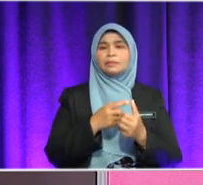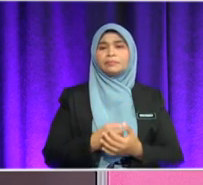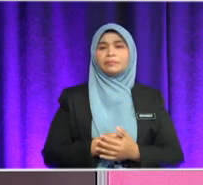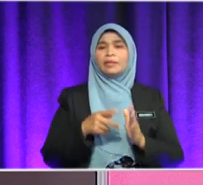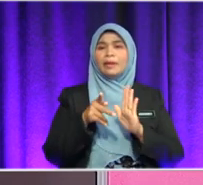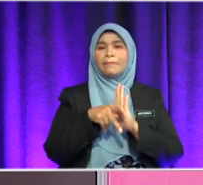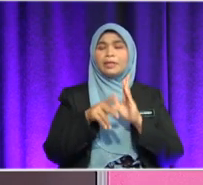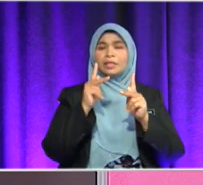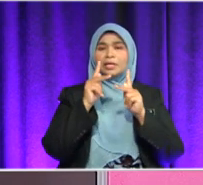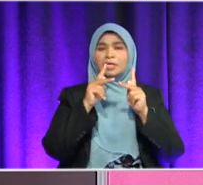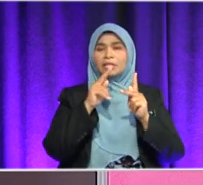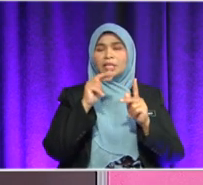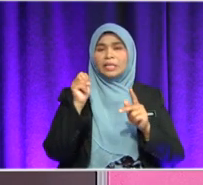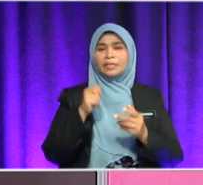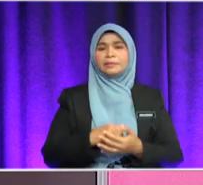perkataan